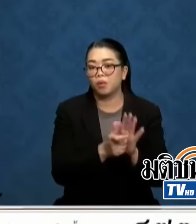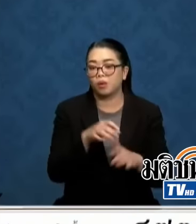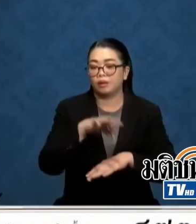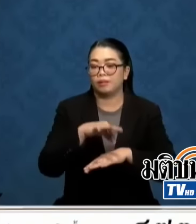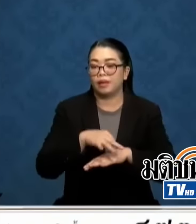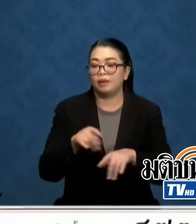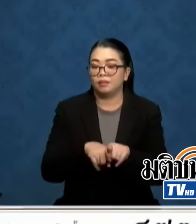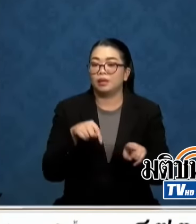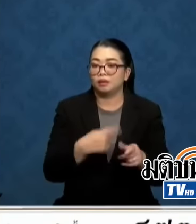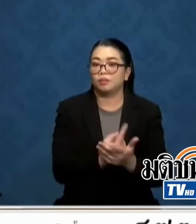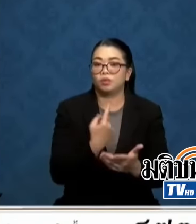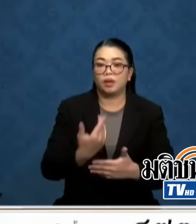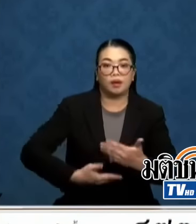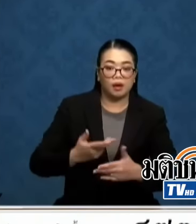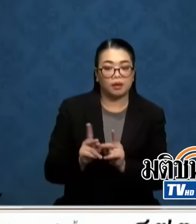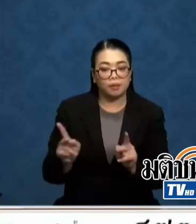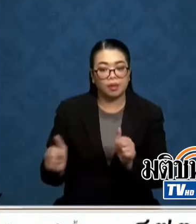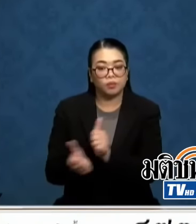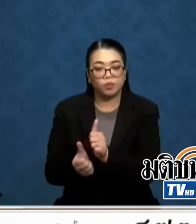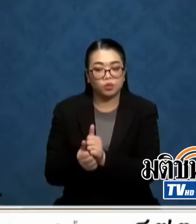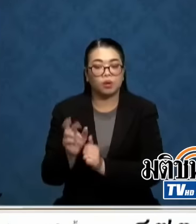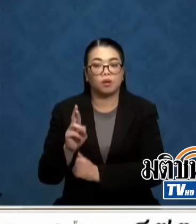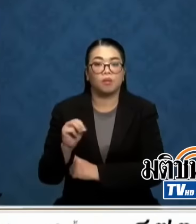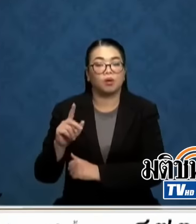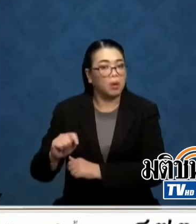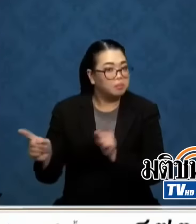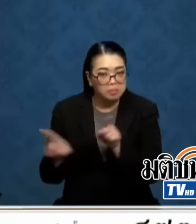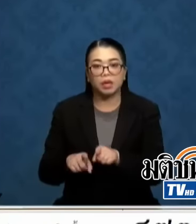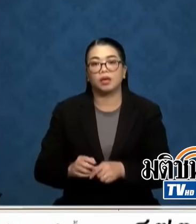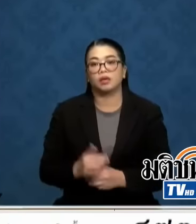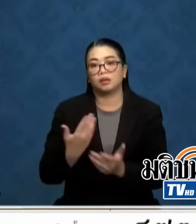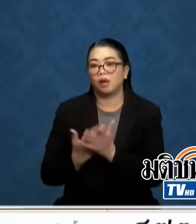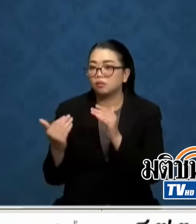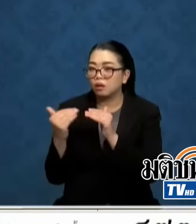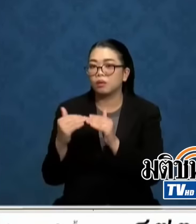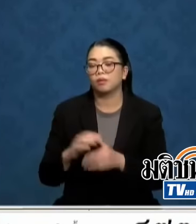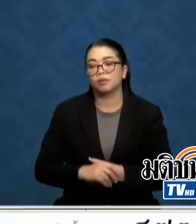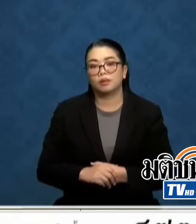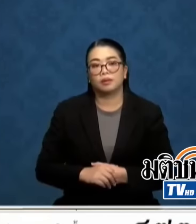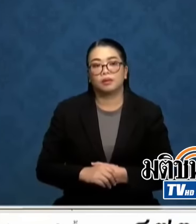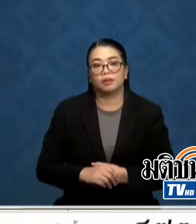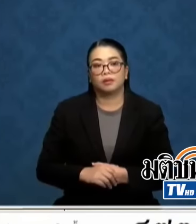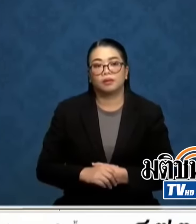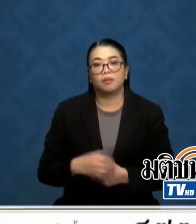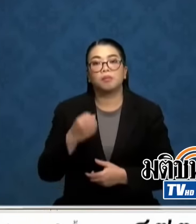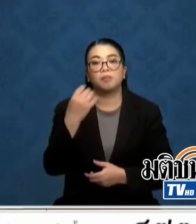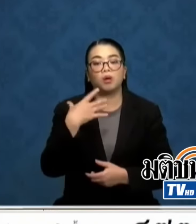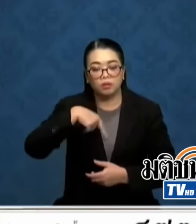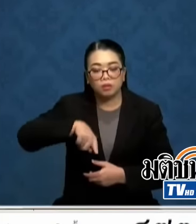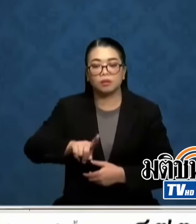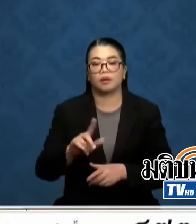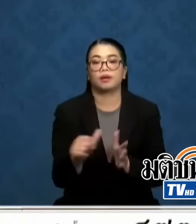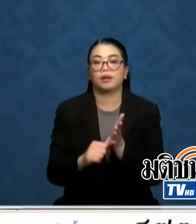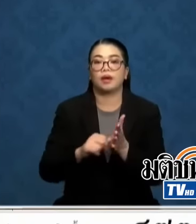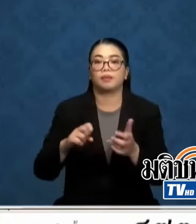ลักษณะเดียวกันเช่นผู้แทนการค้าหรือกรรมการผู้ช่วยรัฐมนตรีขนาดนั้นเลยครับที่บอกว่าจะไปเข้าแก้ไขปัญหาใน